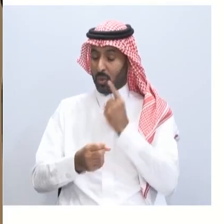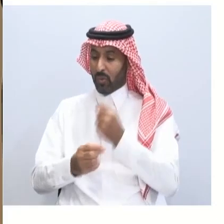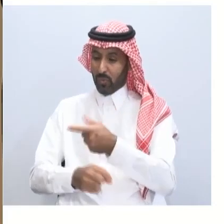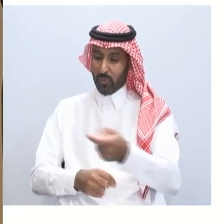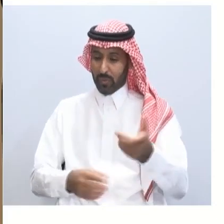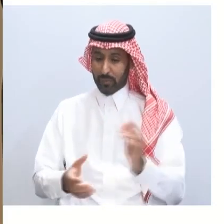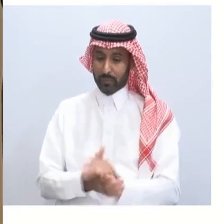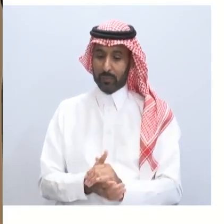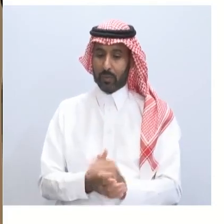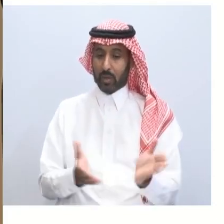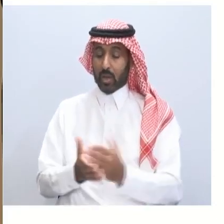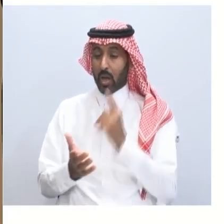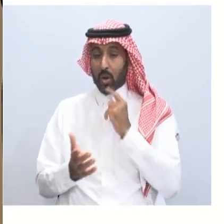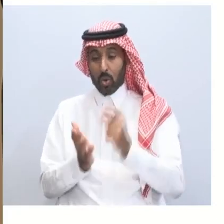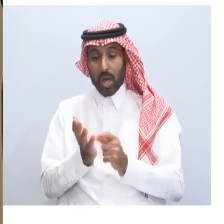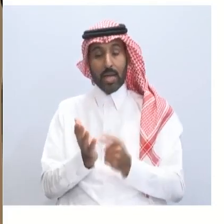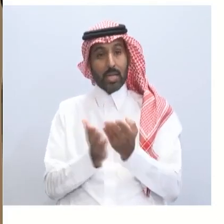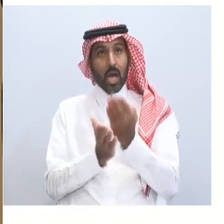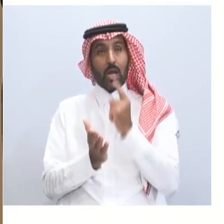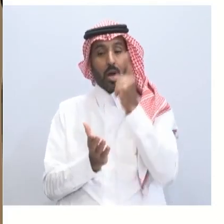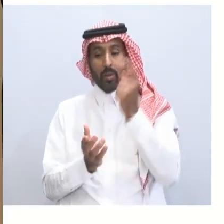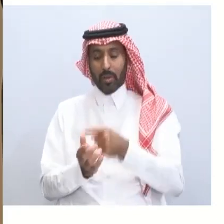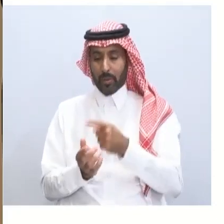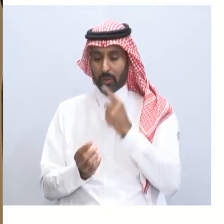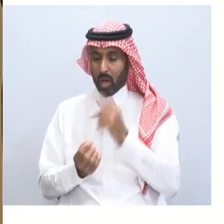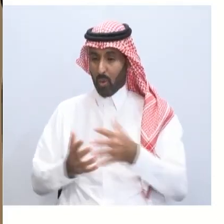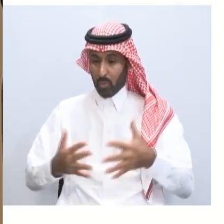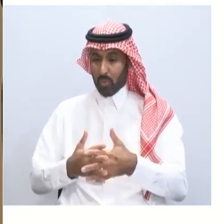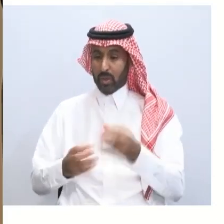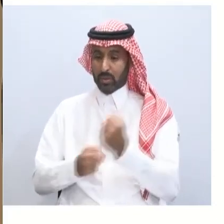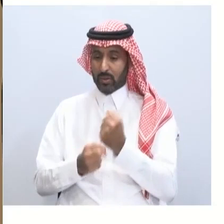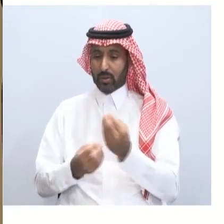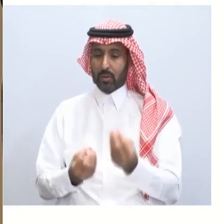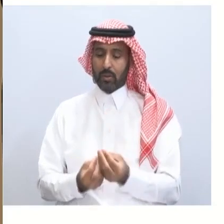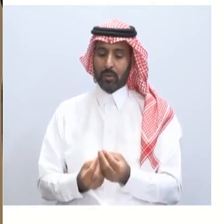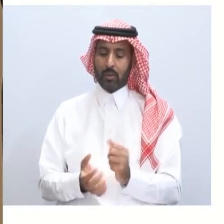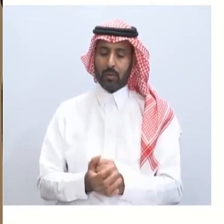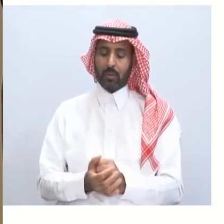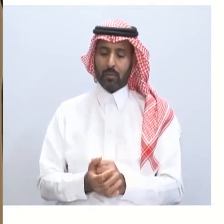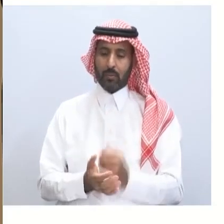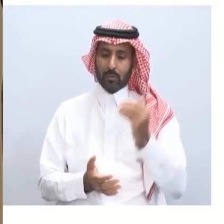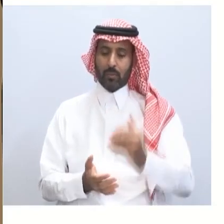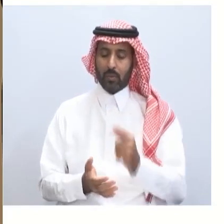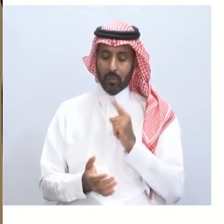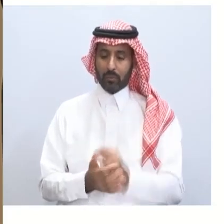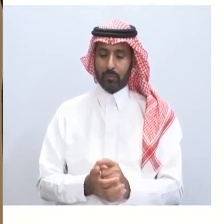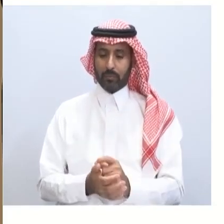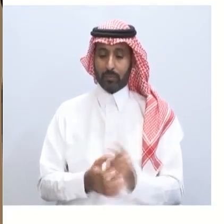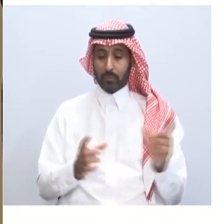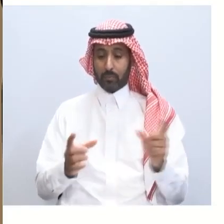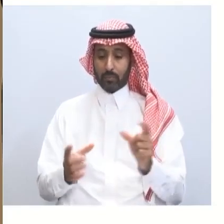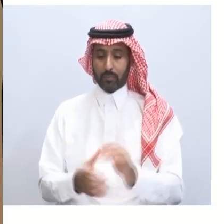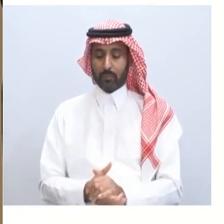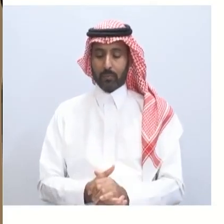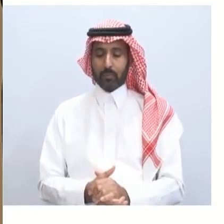والمال وجاء القران الكريم حاثا على مبدا التعاون الايجابي وتعاونوا